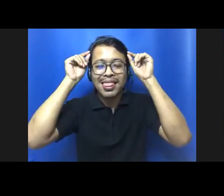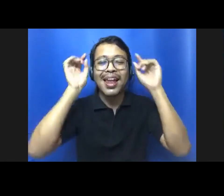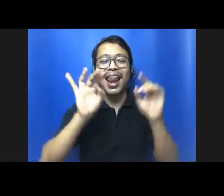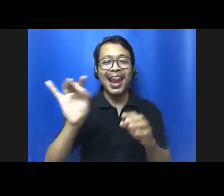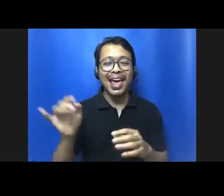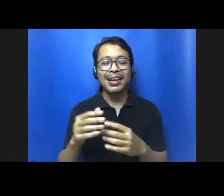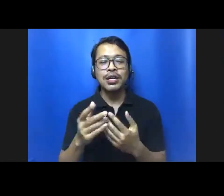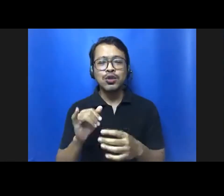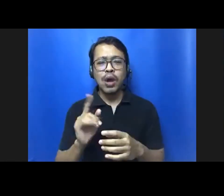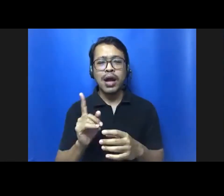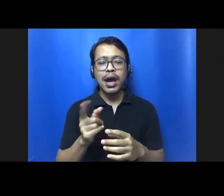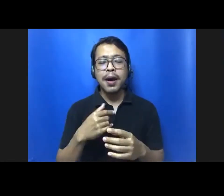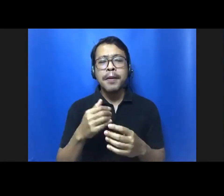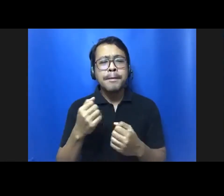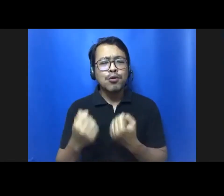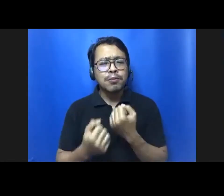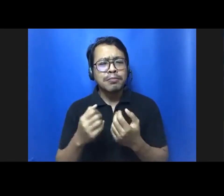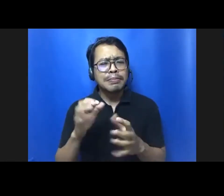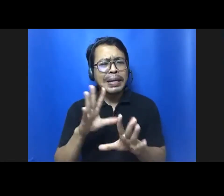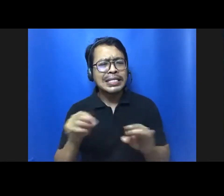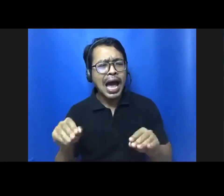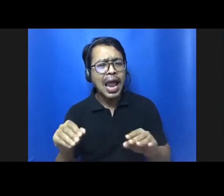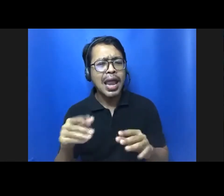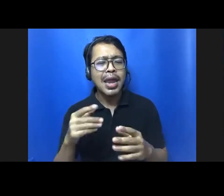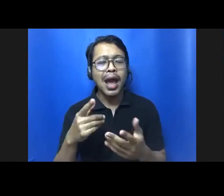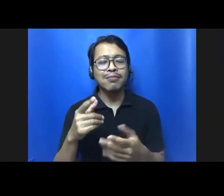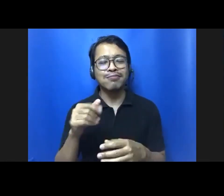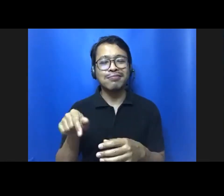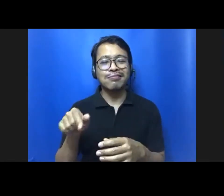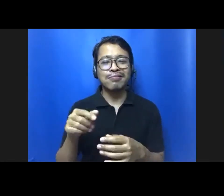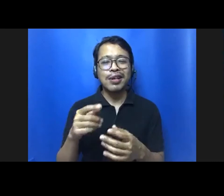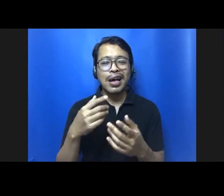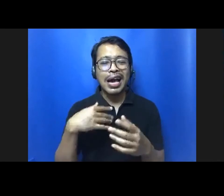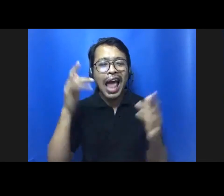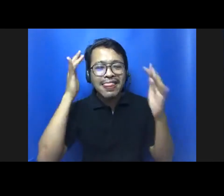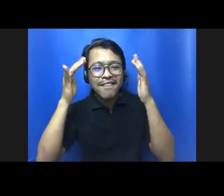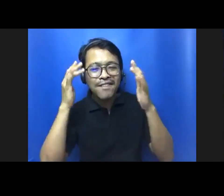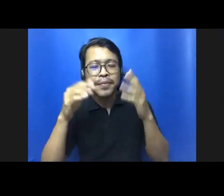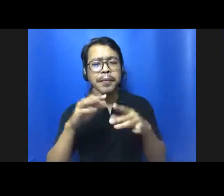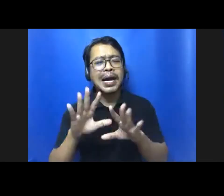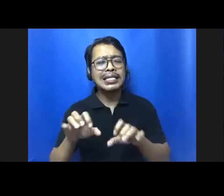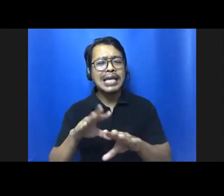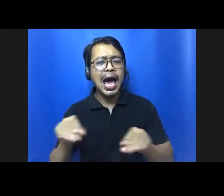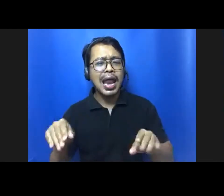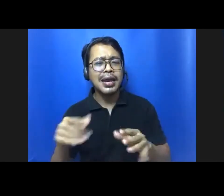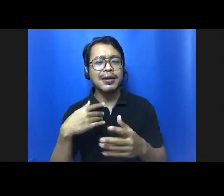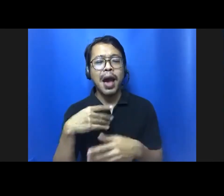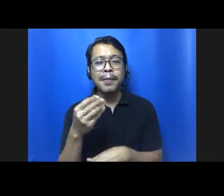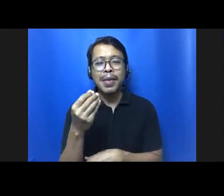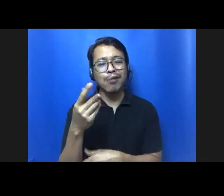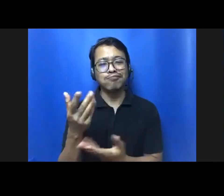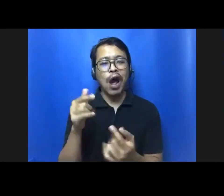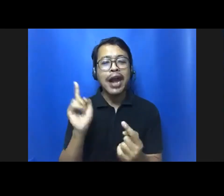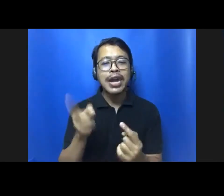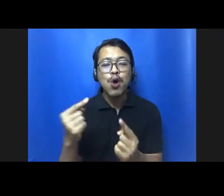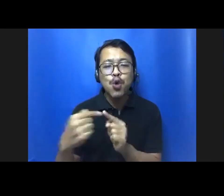termasuk juga bidang-bidang yang terkait dengan makanan. Ini juga tidak akan hilang. Tetapi hard skill bukan satu-satunya,